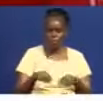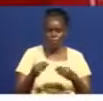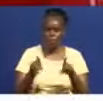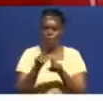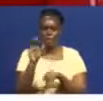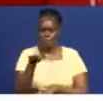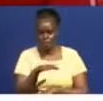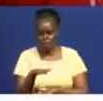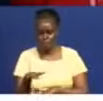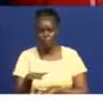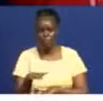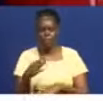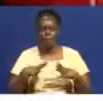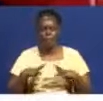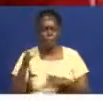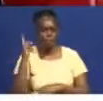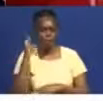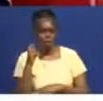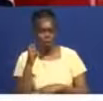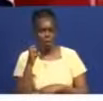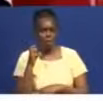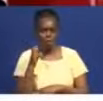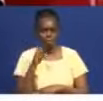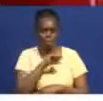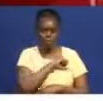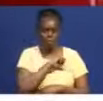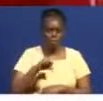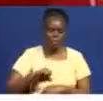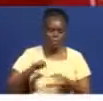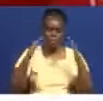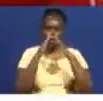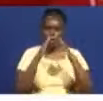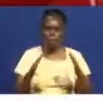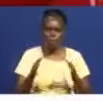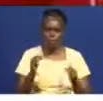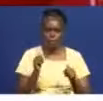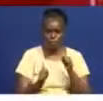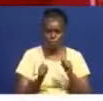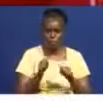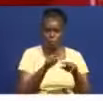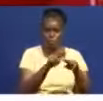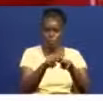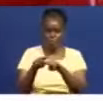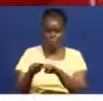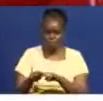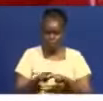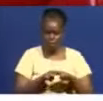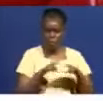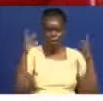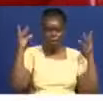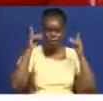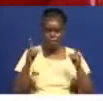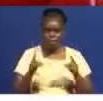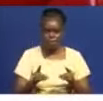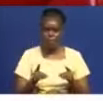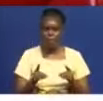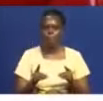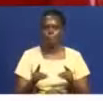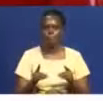bunge zinasikizwa. Be speaker, ni seneti hino hino ambayo ilikaa na ikaamua ya